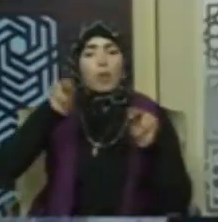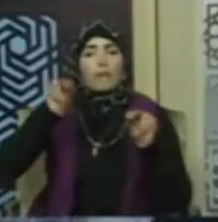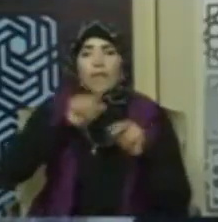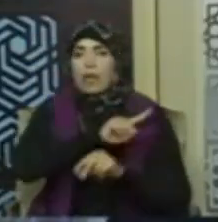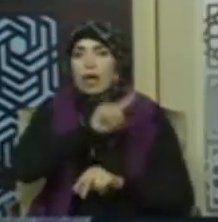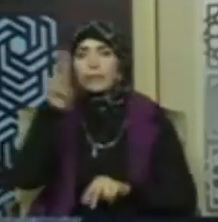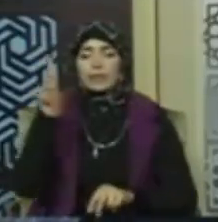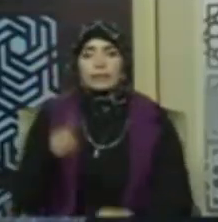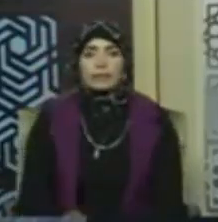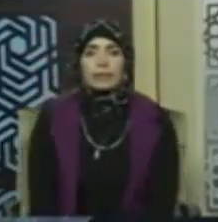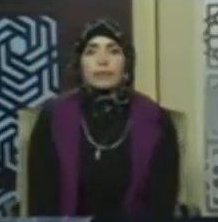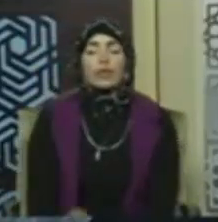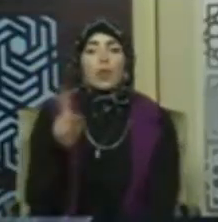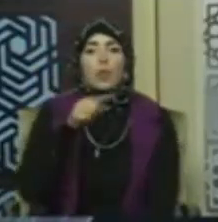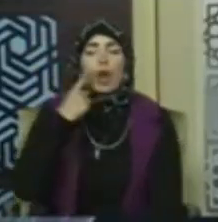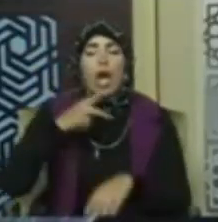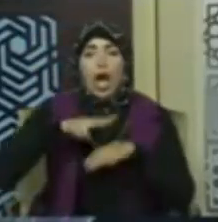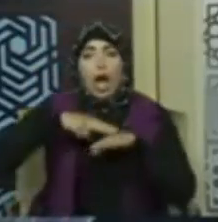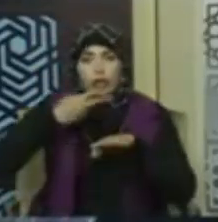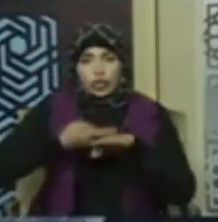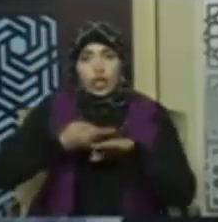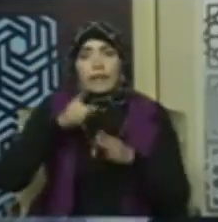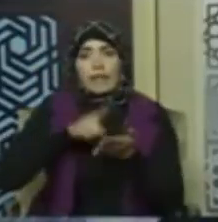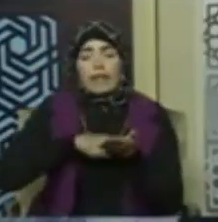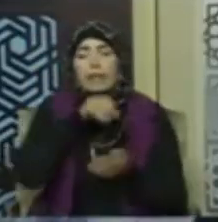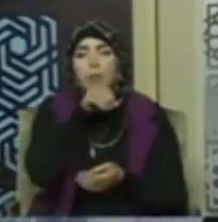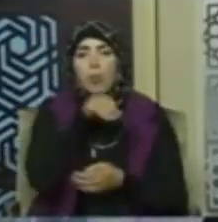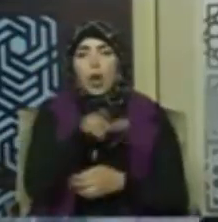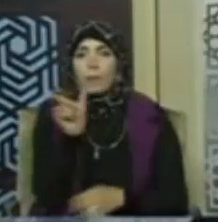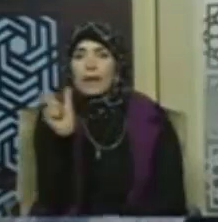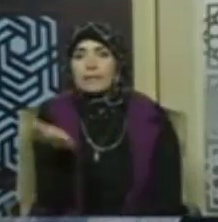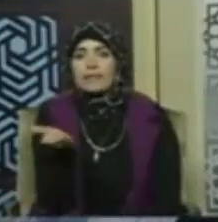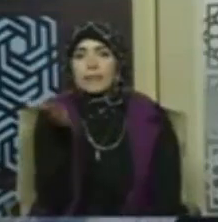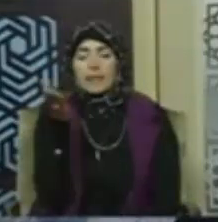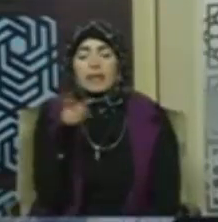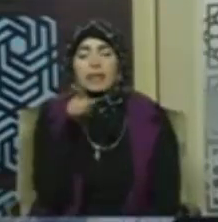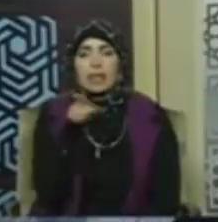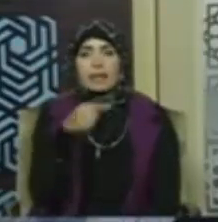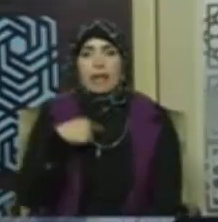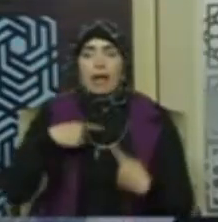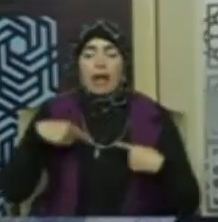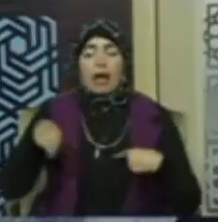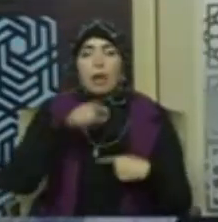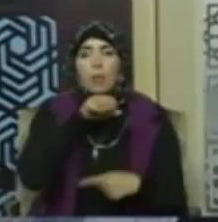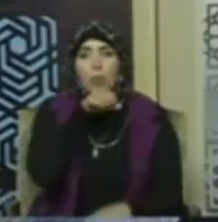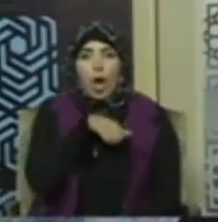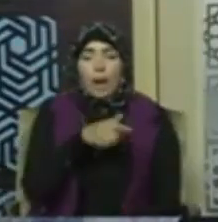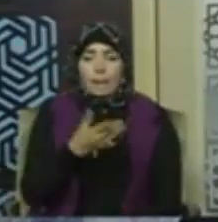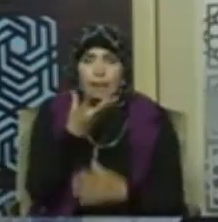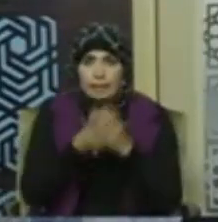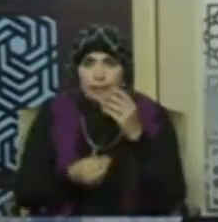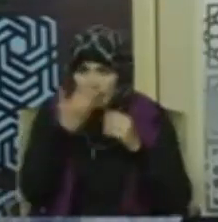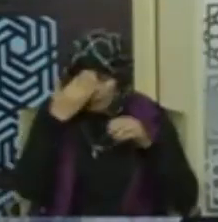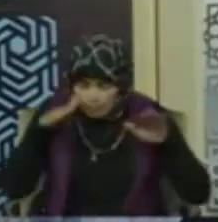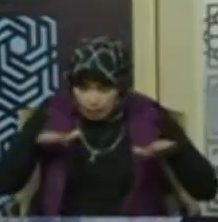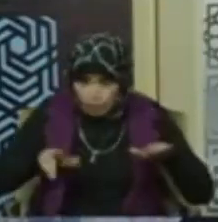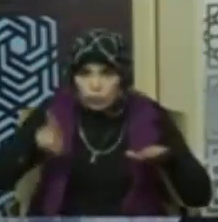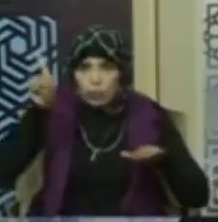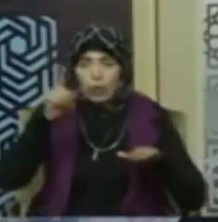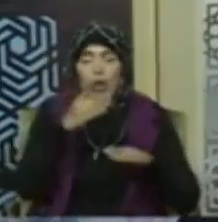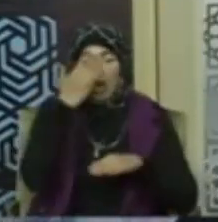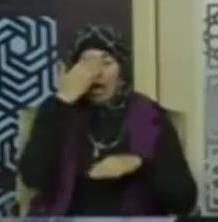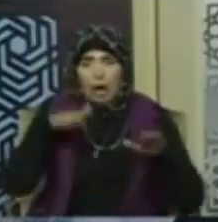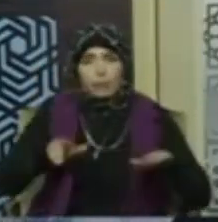كفوا أحد. وأشهد أن سيدنا ونبينا محمد بن عبد الله عبد الله